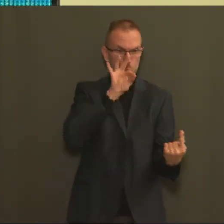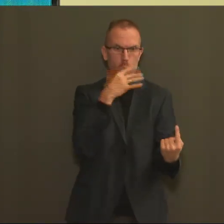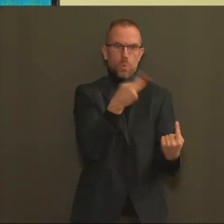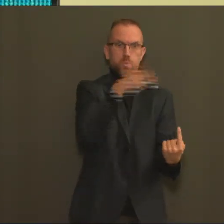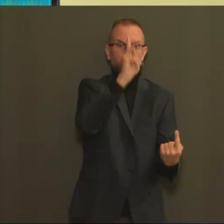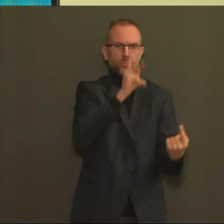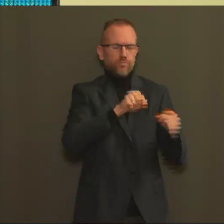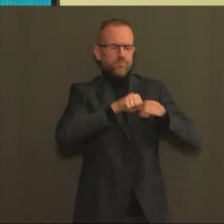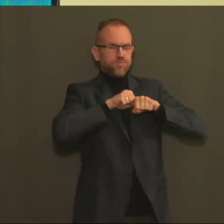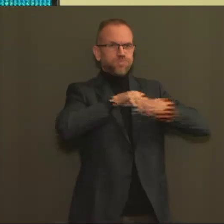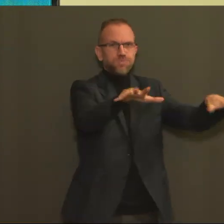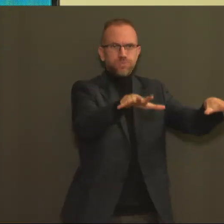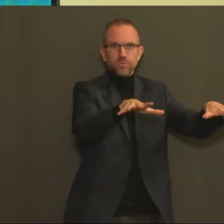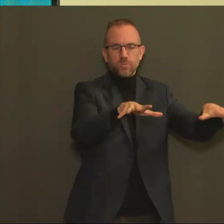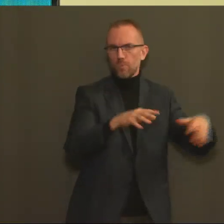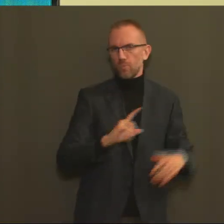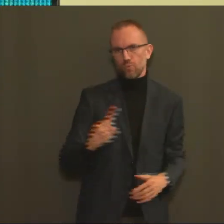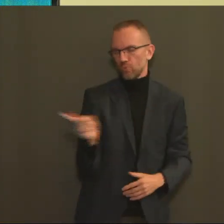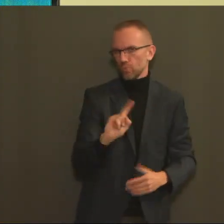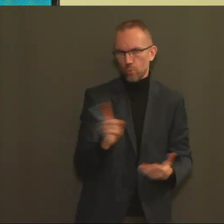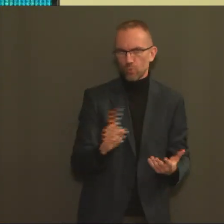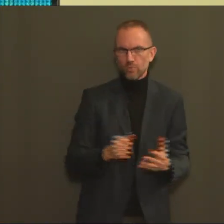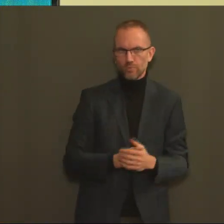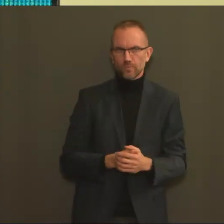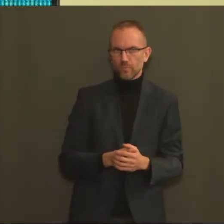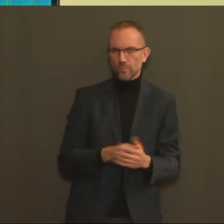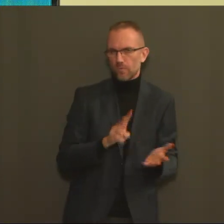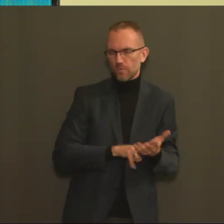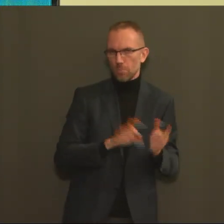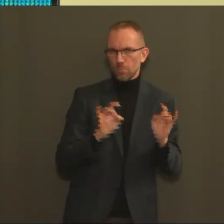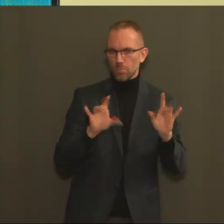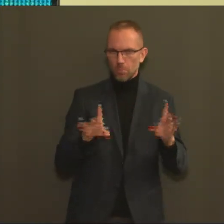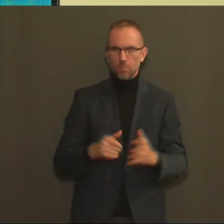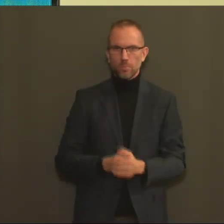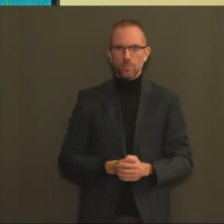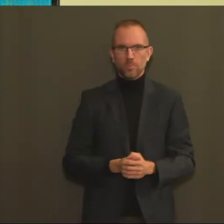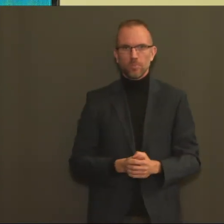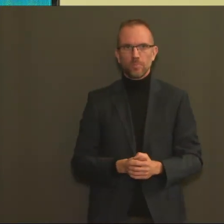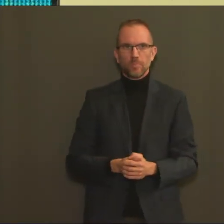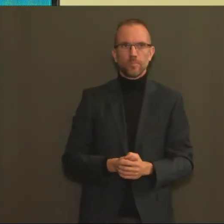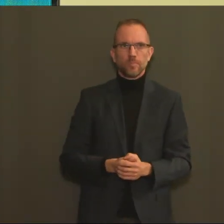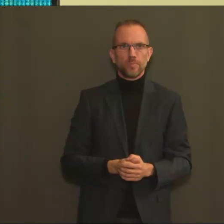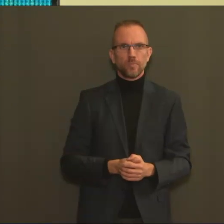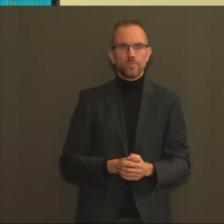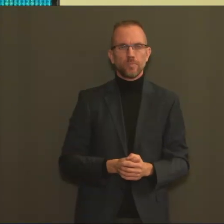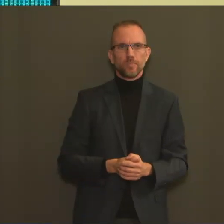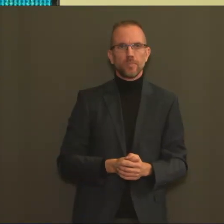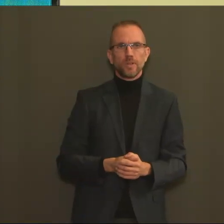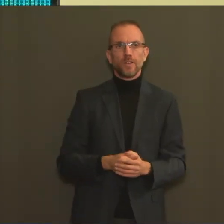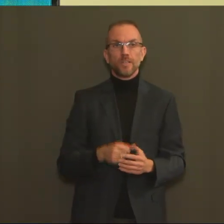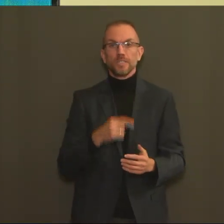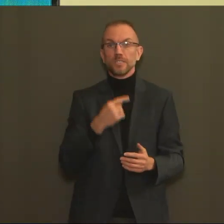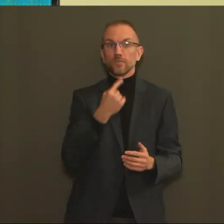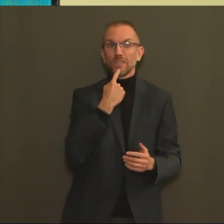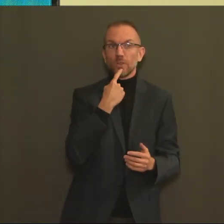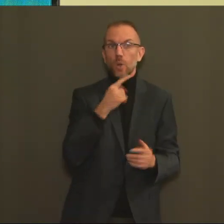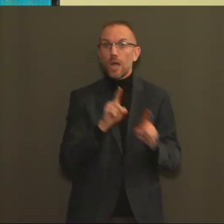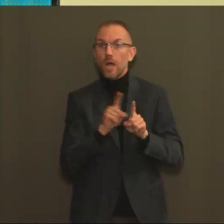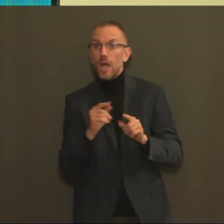distribuer parijs feet tall d'autres die euro per jaar in de vs europa en siebe codeïne waar je